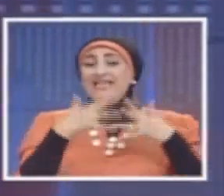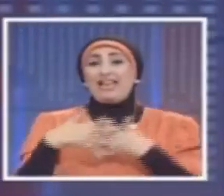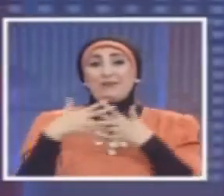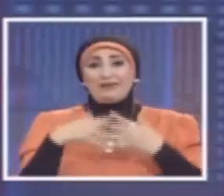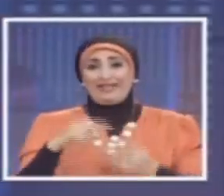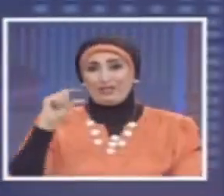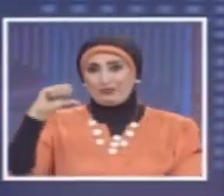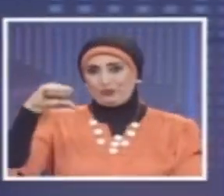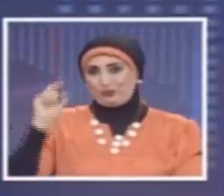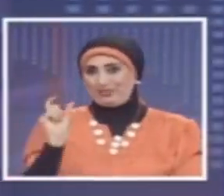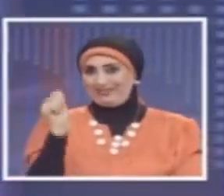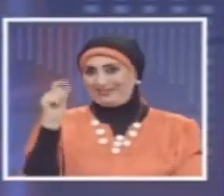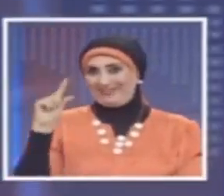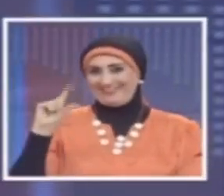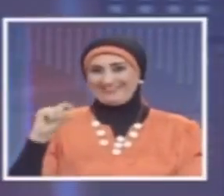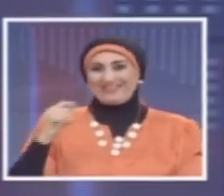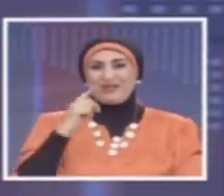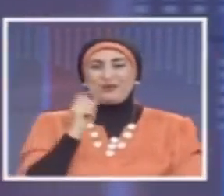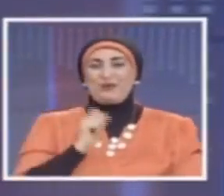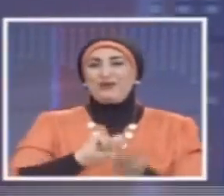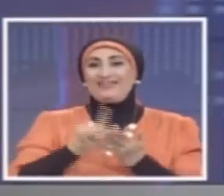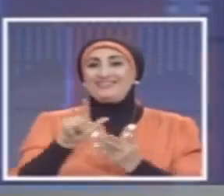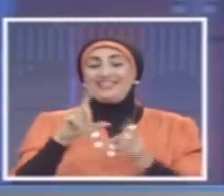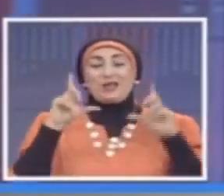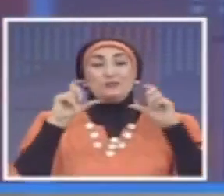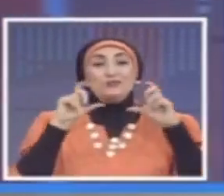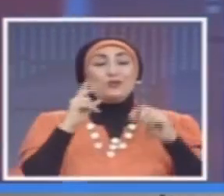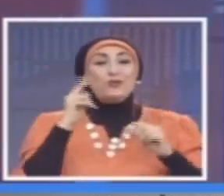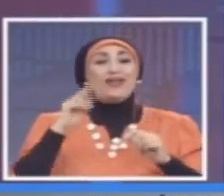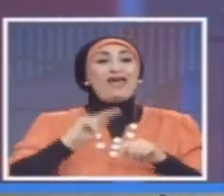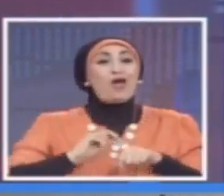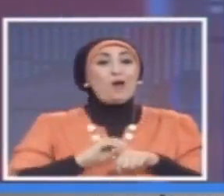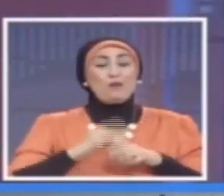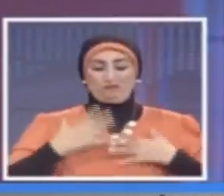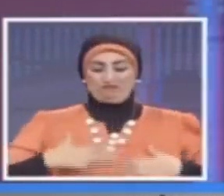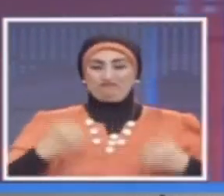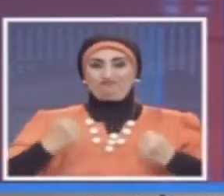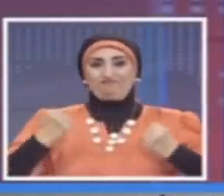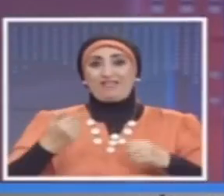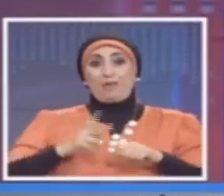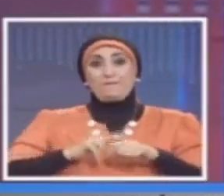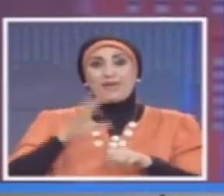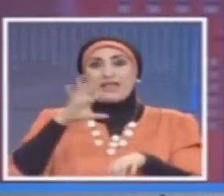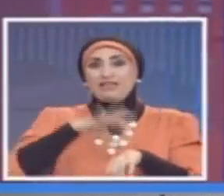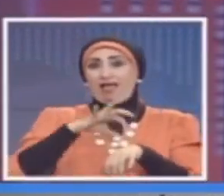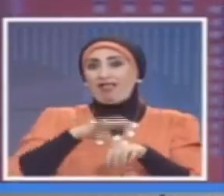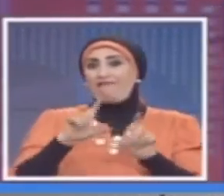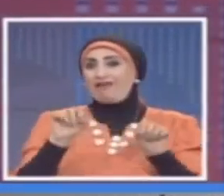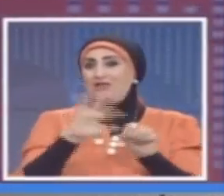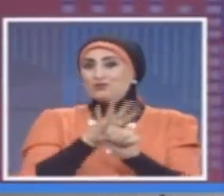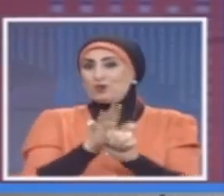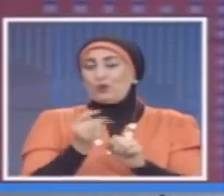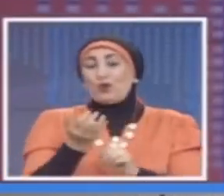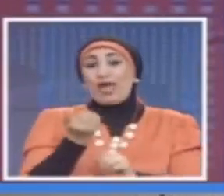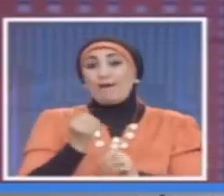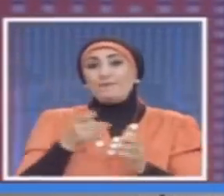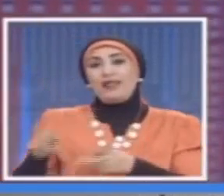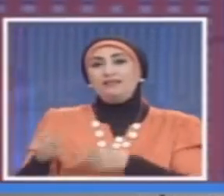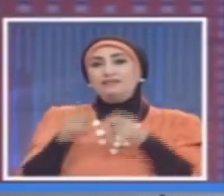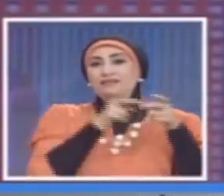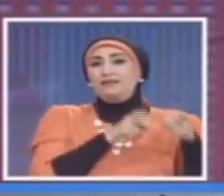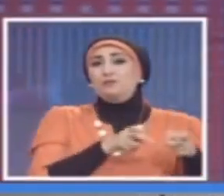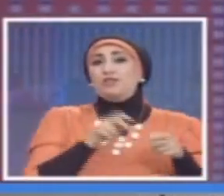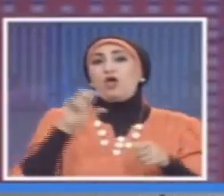الأمريكي دونالد ترامب في رسالة مصورة أنه في حالة جيدة جدا بعد ثبوت إصابته بفيروس كورونا، وذلك قبيل نقله